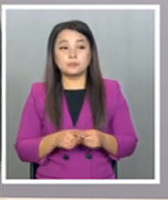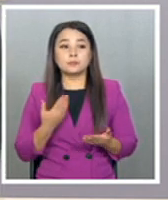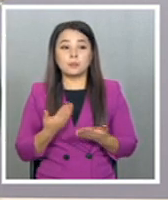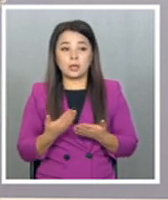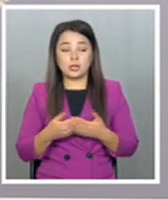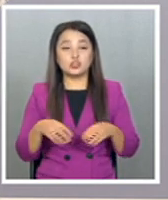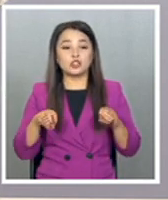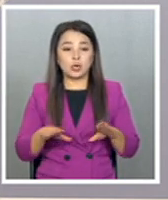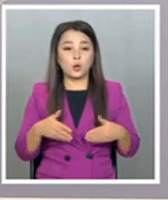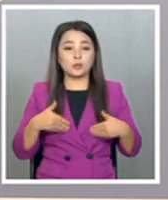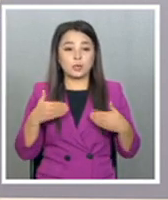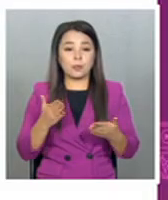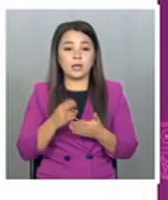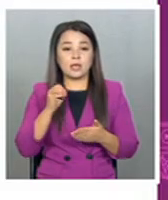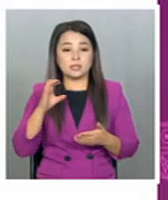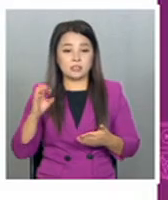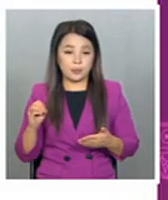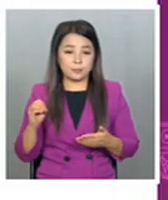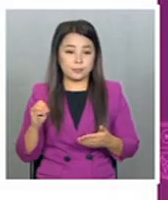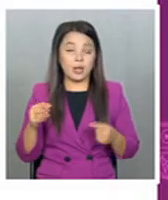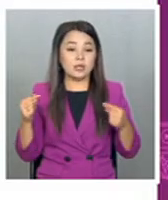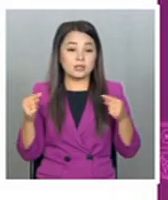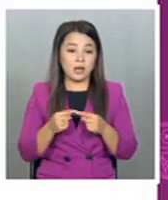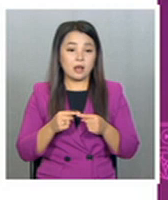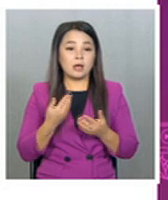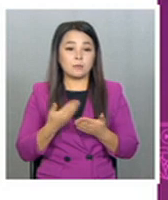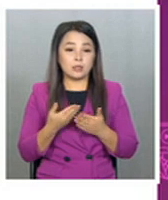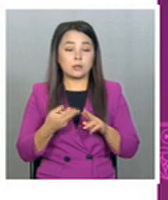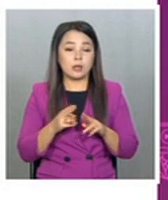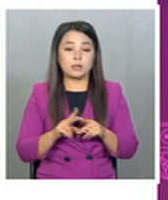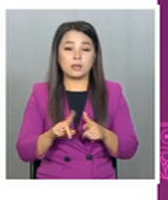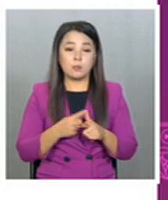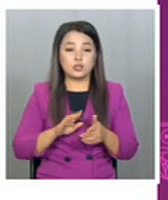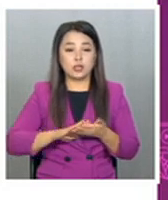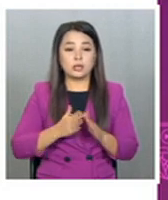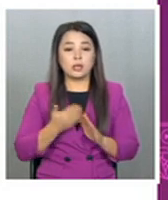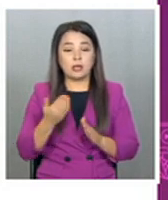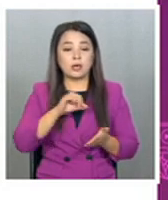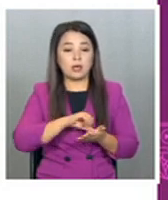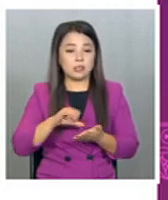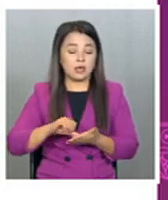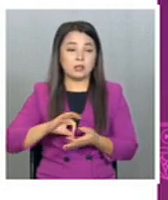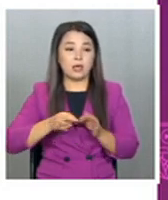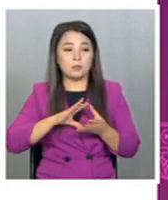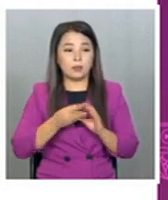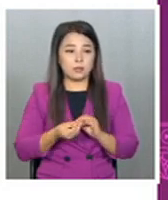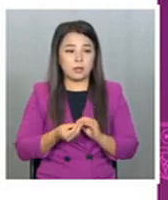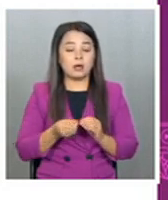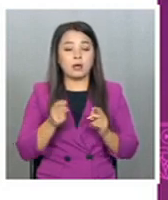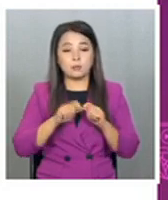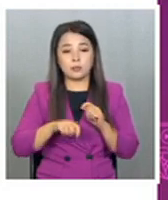мәселенің шешімін ұсынатын эсседе нақты мәселеге немесе жағдайға қатысты мәселеге анализ